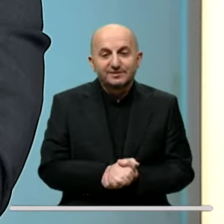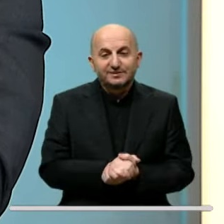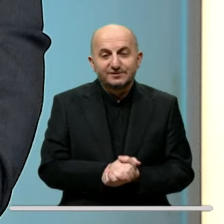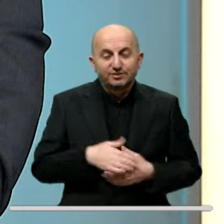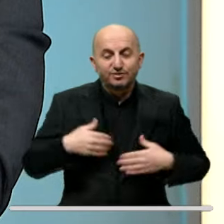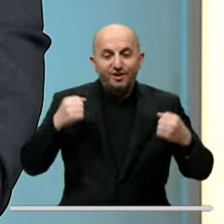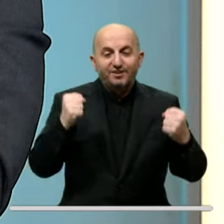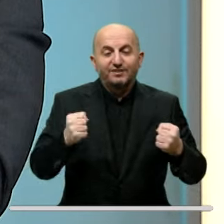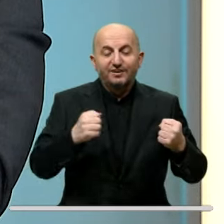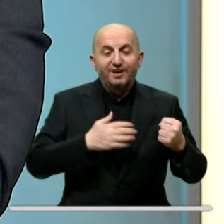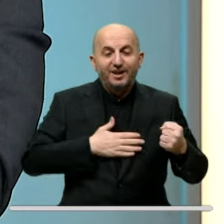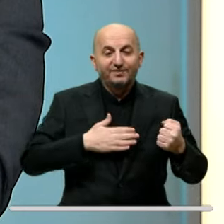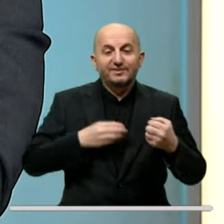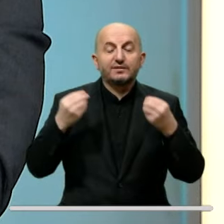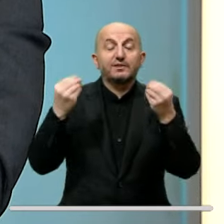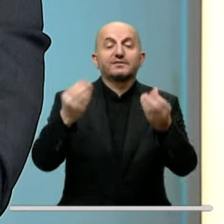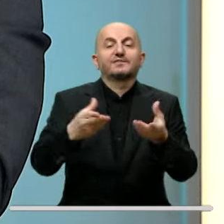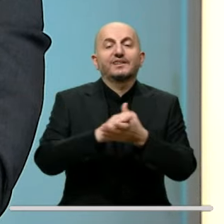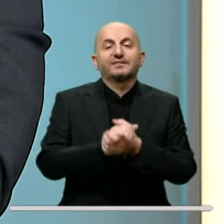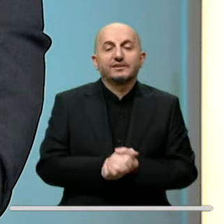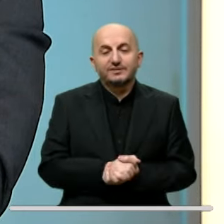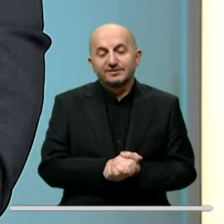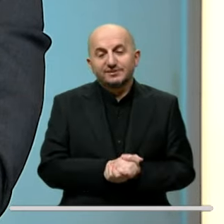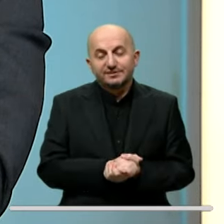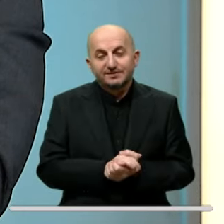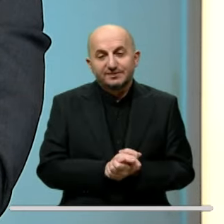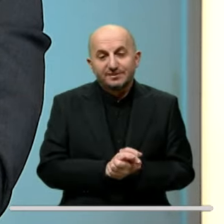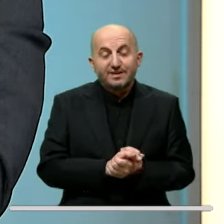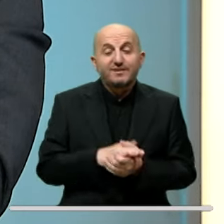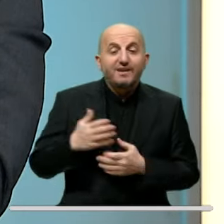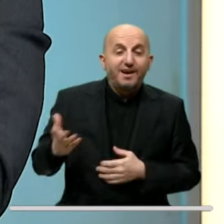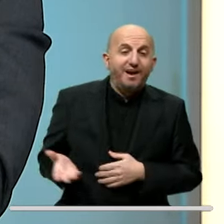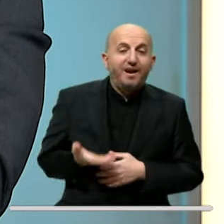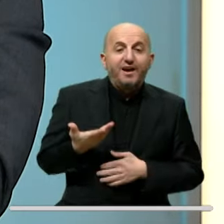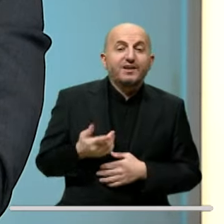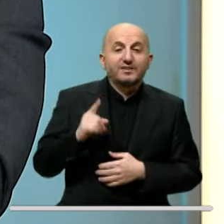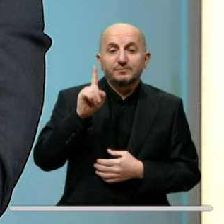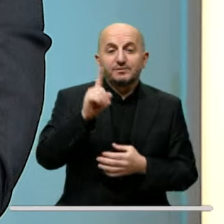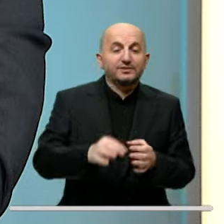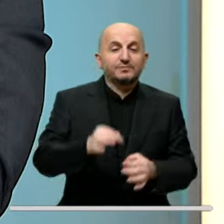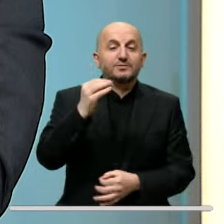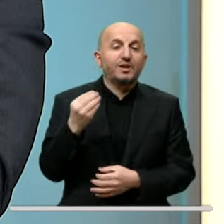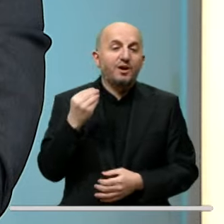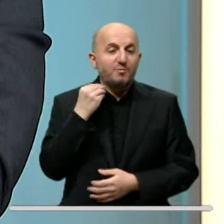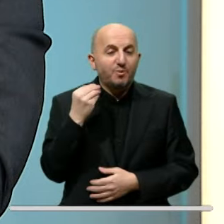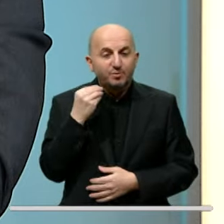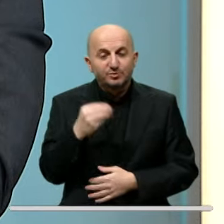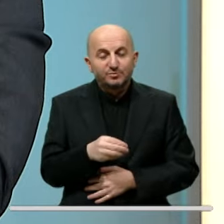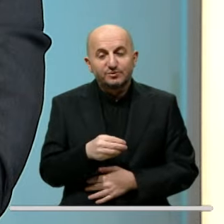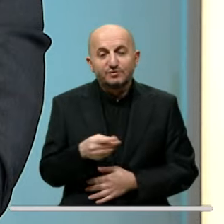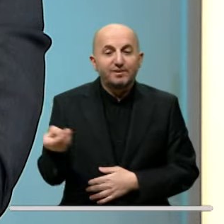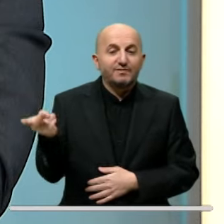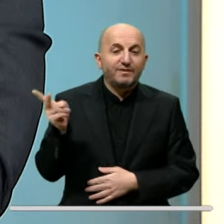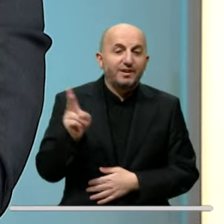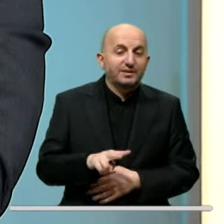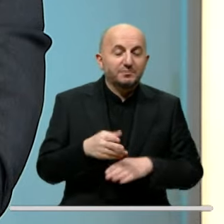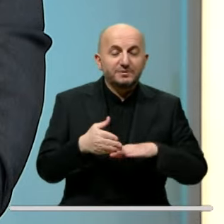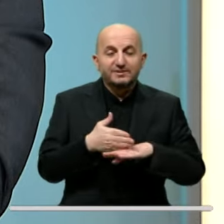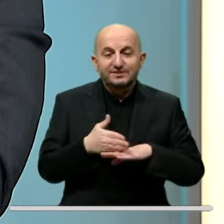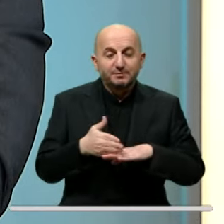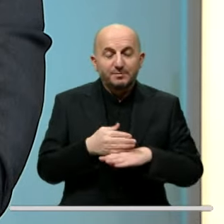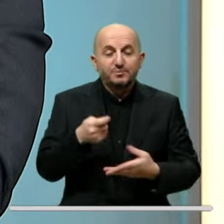sağlık, afiyetler ihsan eylesin. Amin. Eğer bir kimseye borcumuzu vefat etmesi